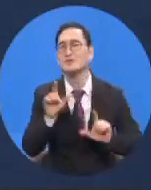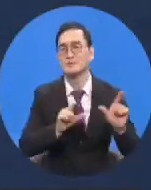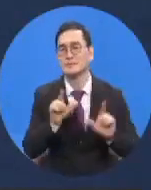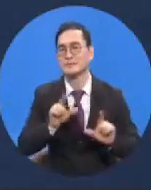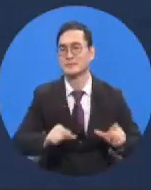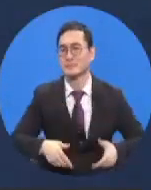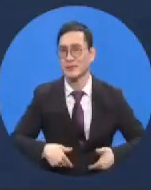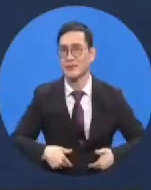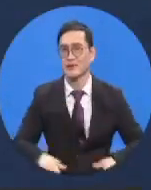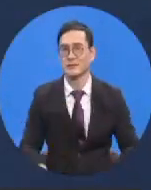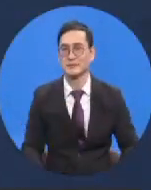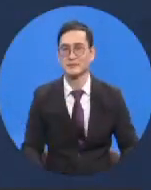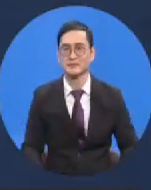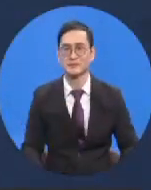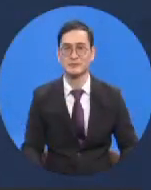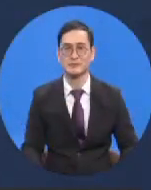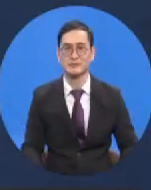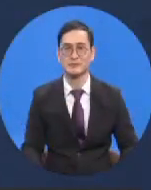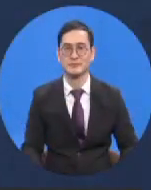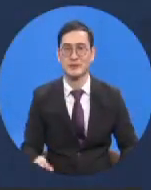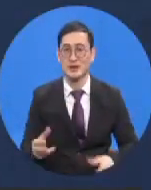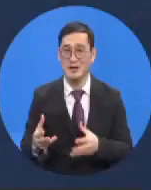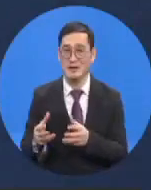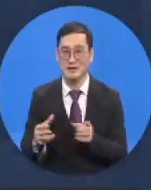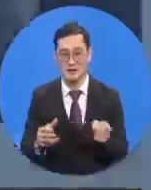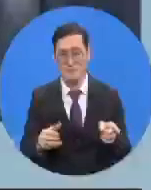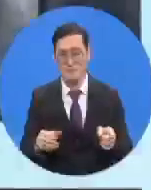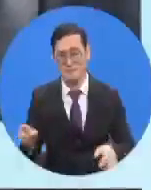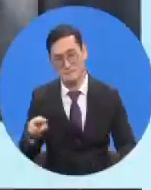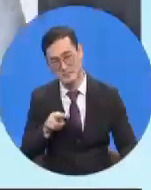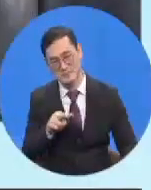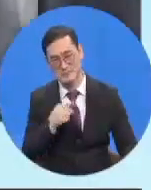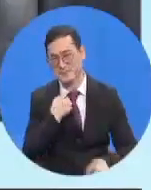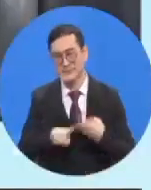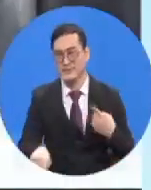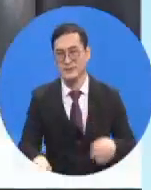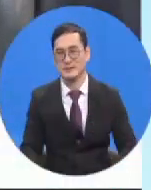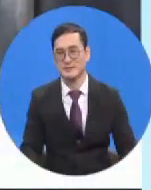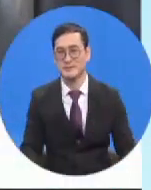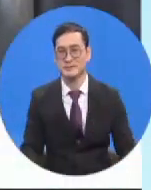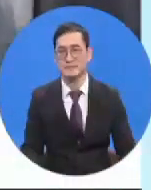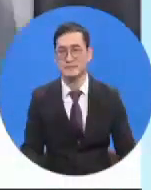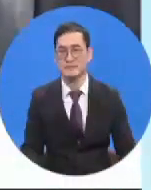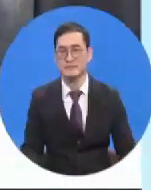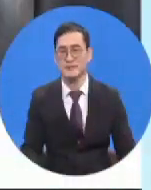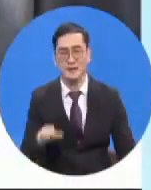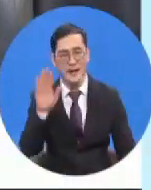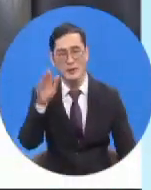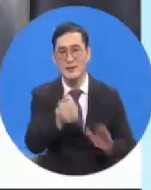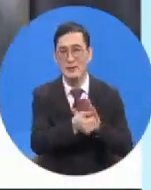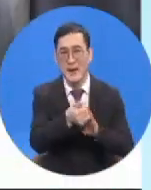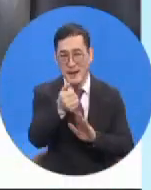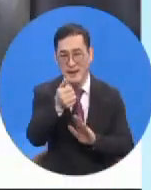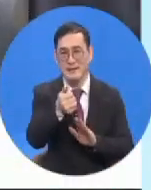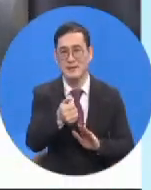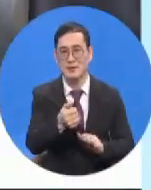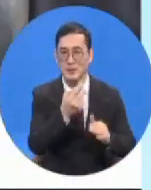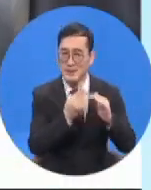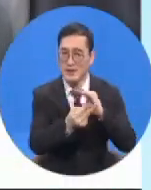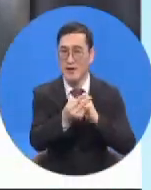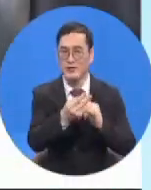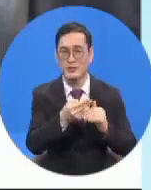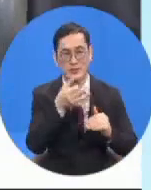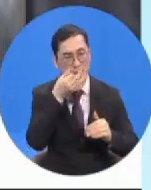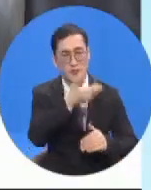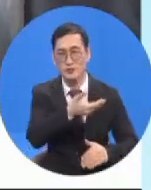아직도 여당에 대해서 마음을 주지 않고 있는 상황이고, 여당이 정책적인 부분에 있어서 희망을 줄 수 있고 비전을 줄 수 있는 네. 그런 대안을 마련해야 되고,